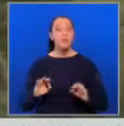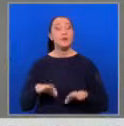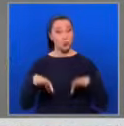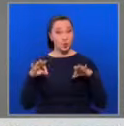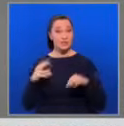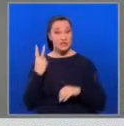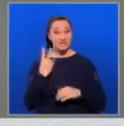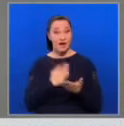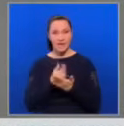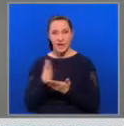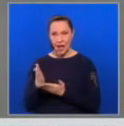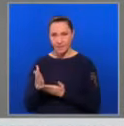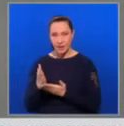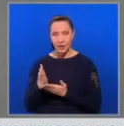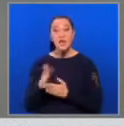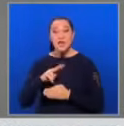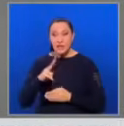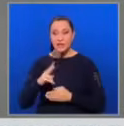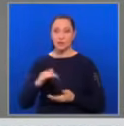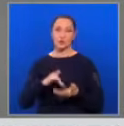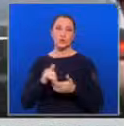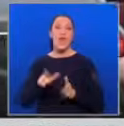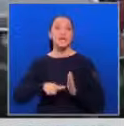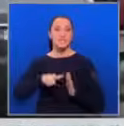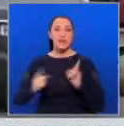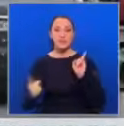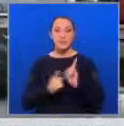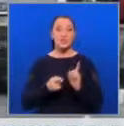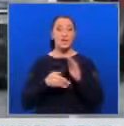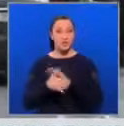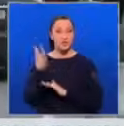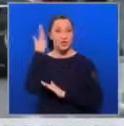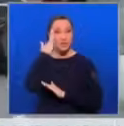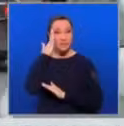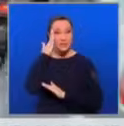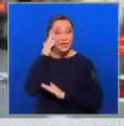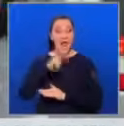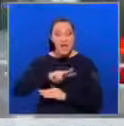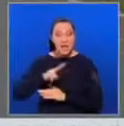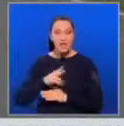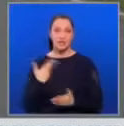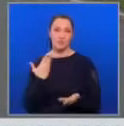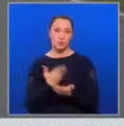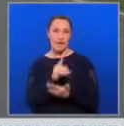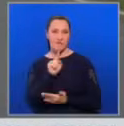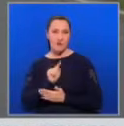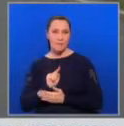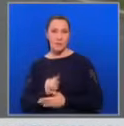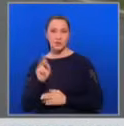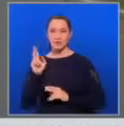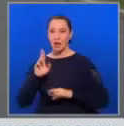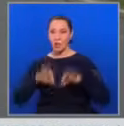готова с два варианта или да организира извънредна среща на вътрешните министри или да постави въпроса на